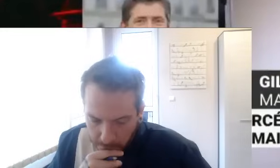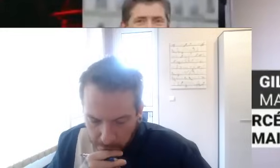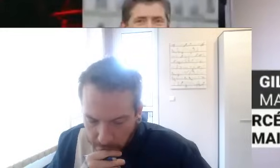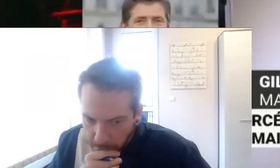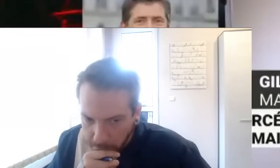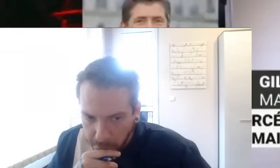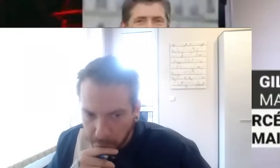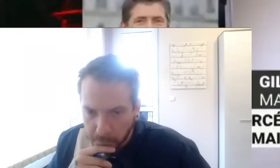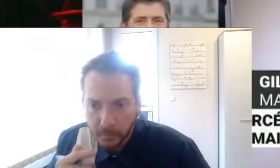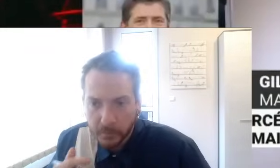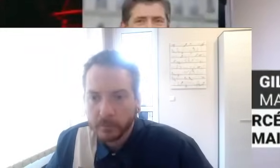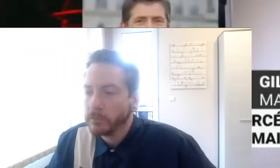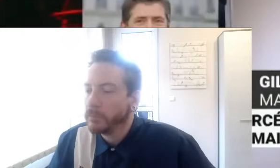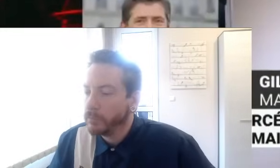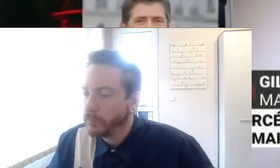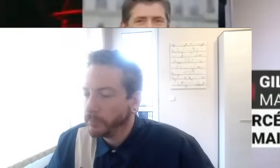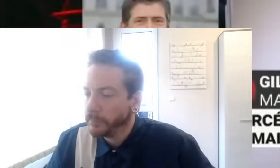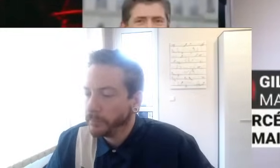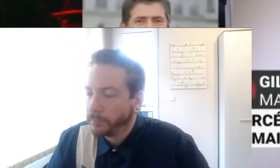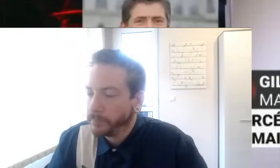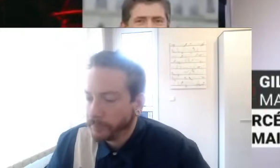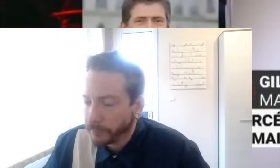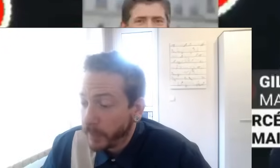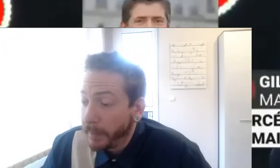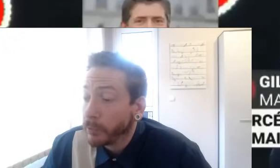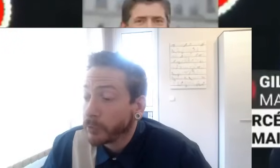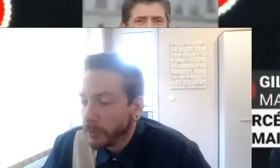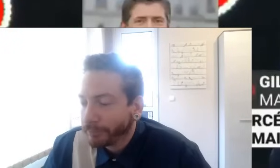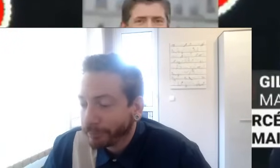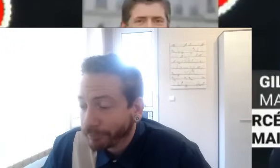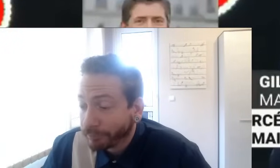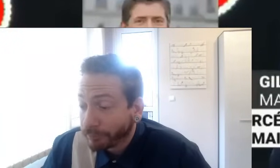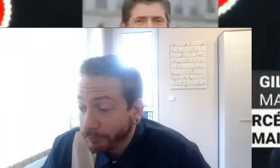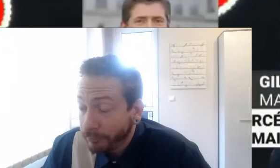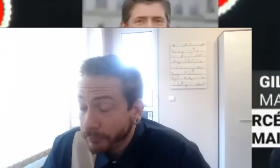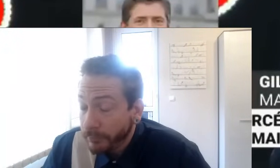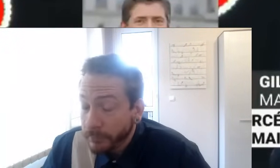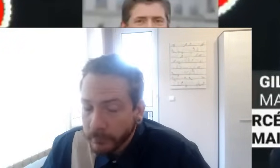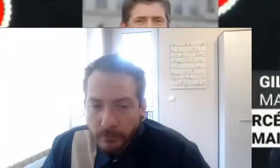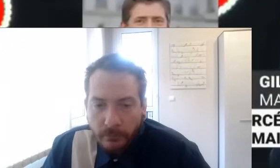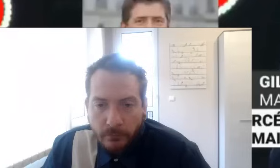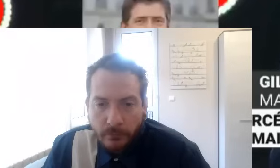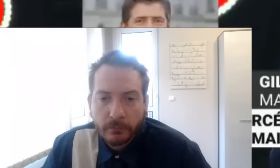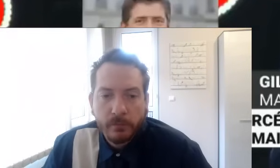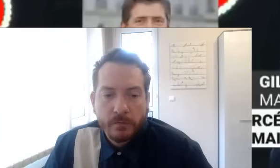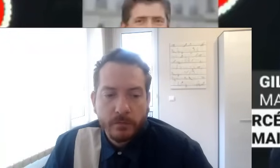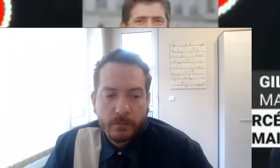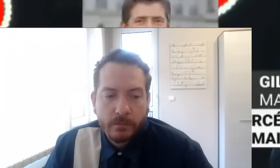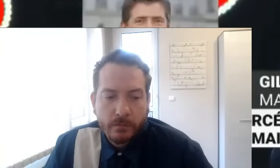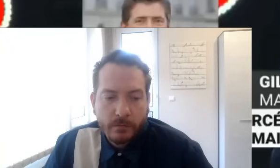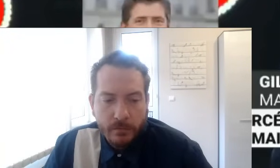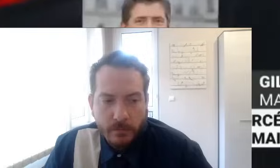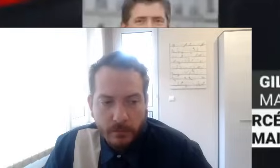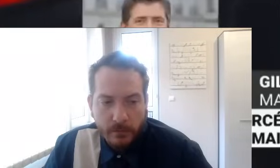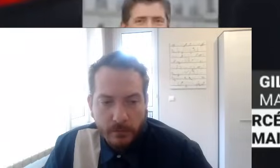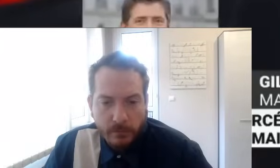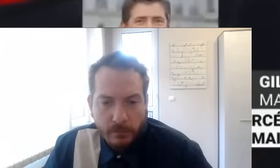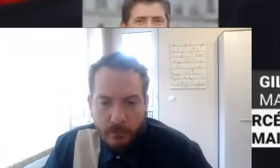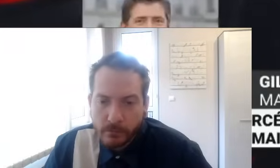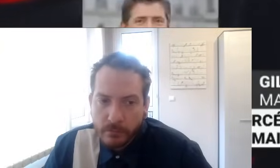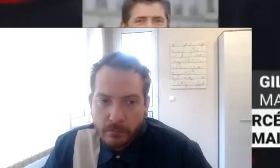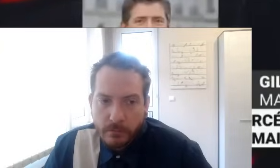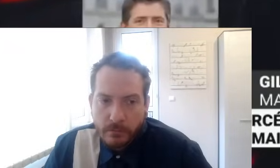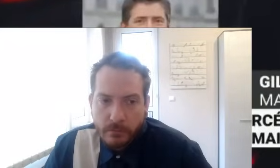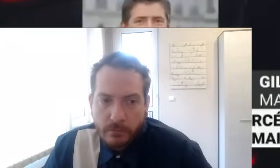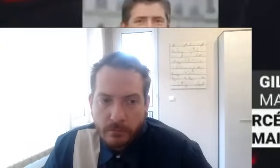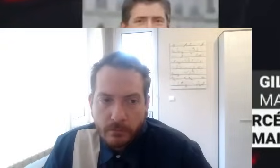termes de logement, en termes d'éducation des enfants. On n'est pas contre. On a des difficultés pour des populations étrangères à faire une insertion qui